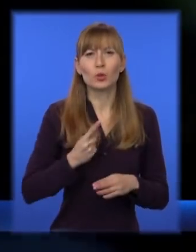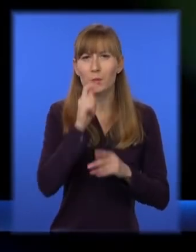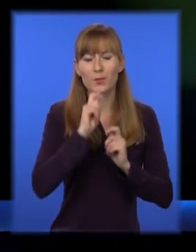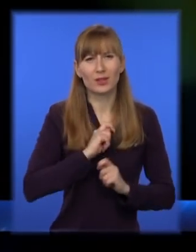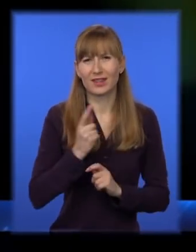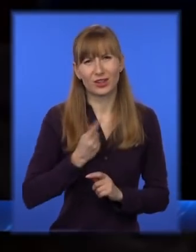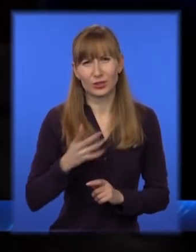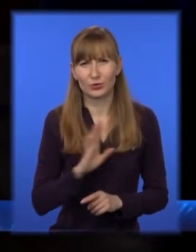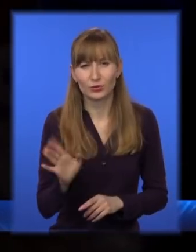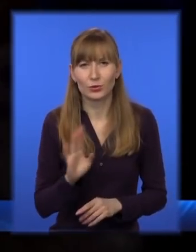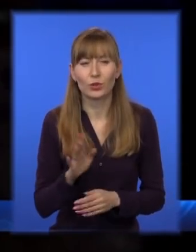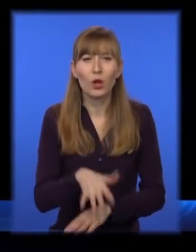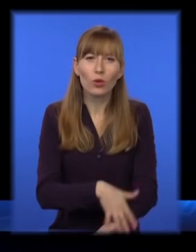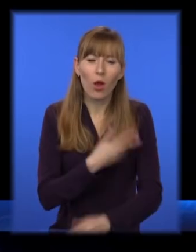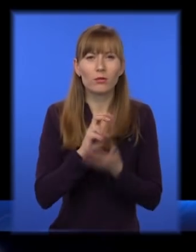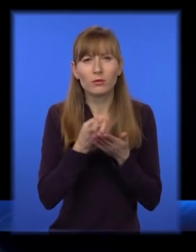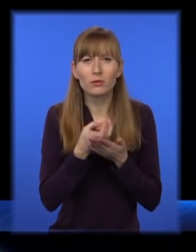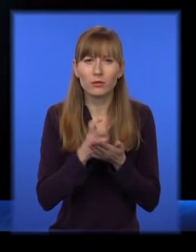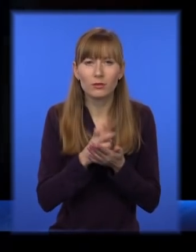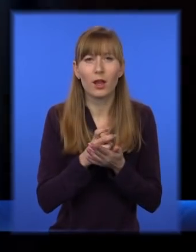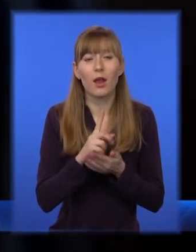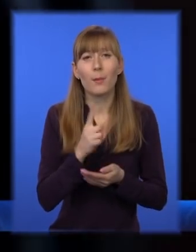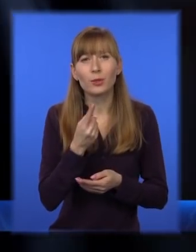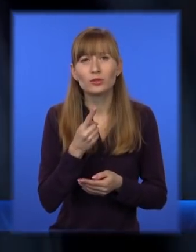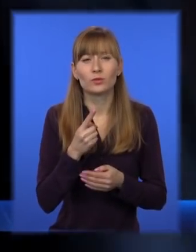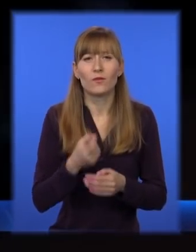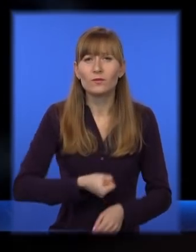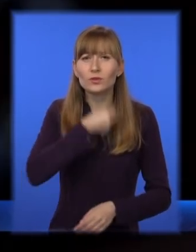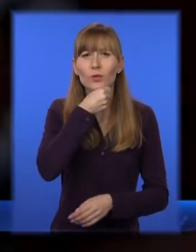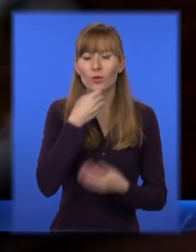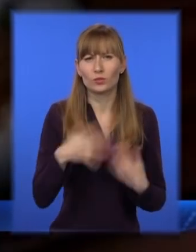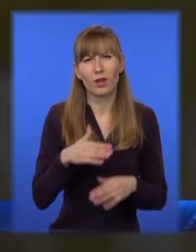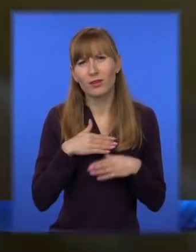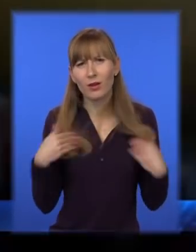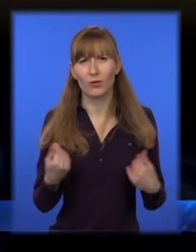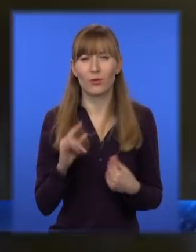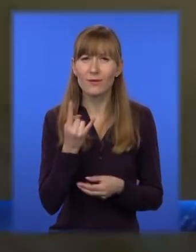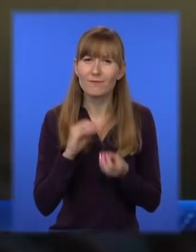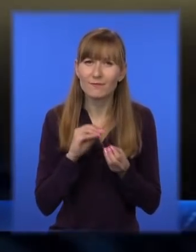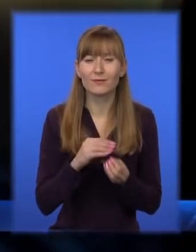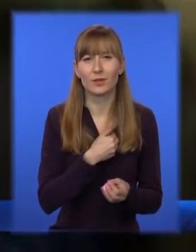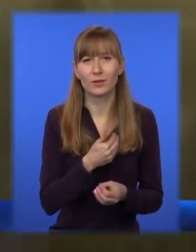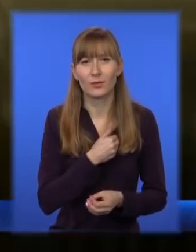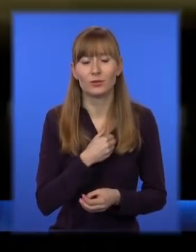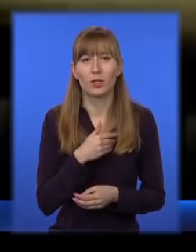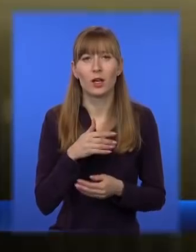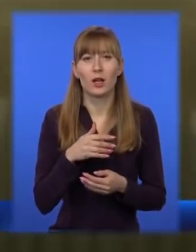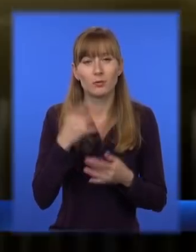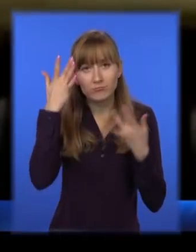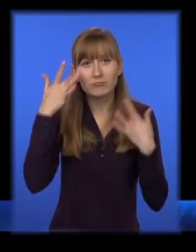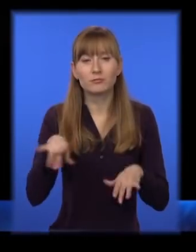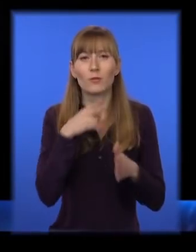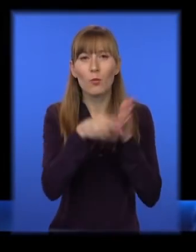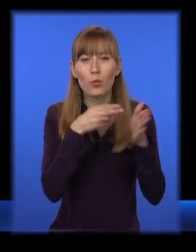надії отримати подарунок. Стівен довго не може заснути, адже так не хочеться прощатися з дитинством. Та несподівано на подвір'ї